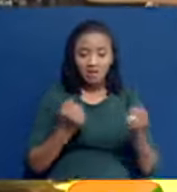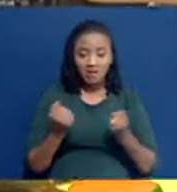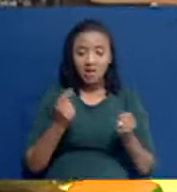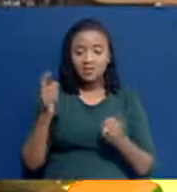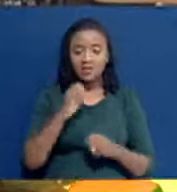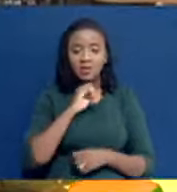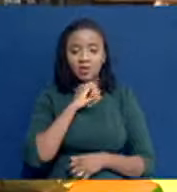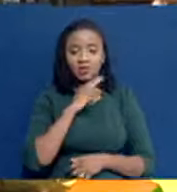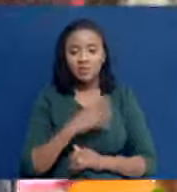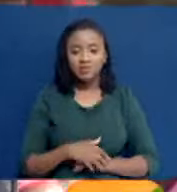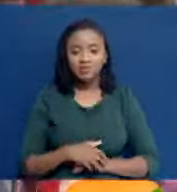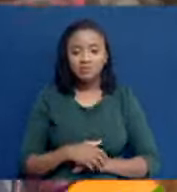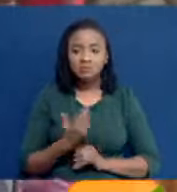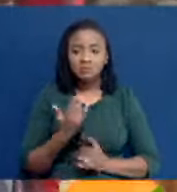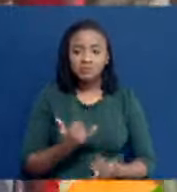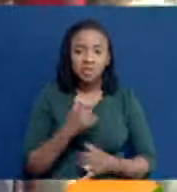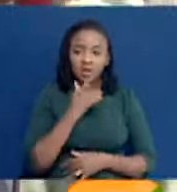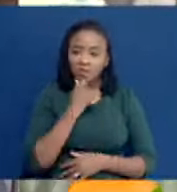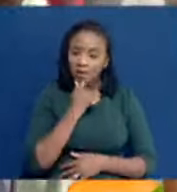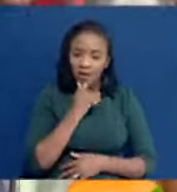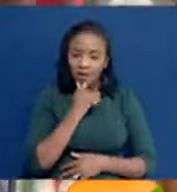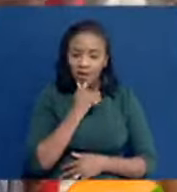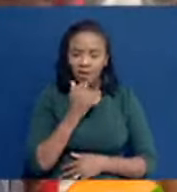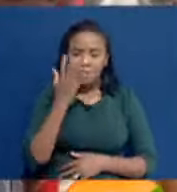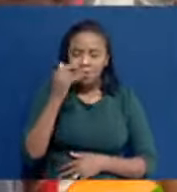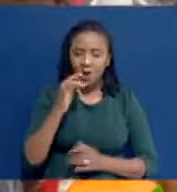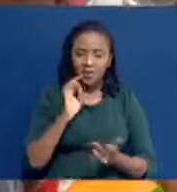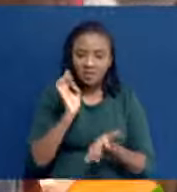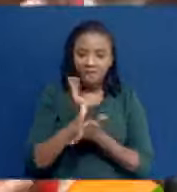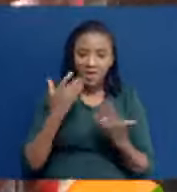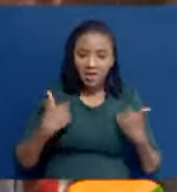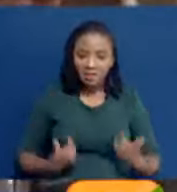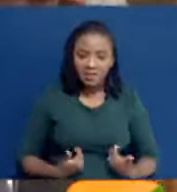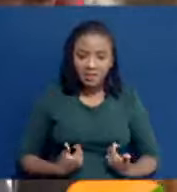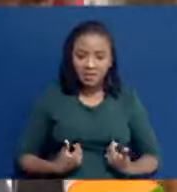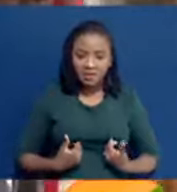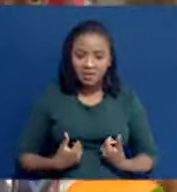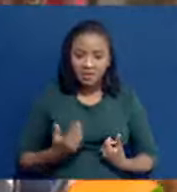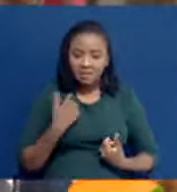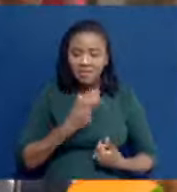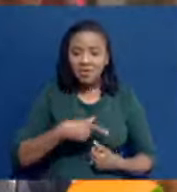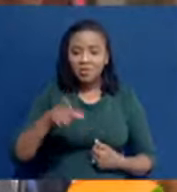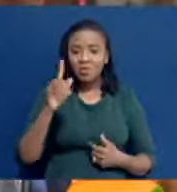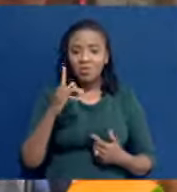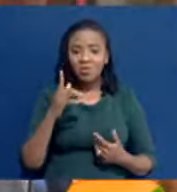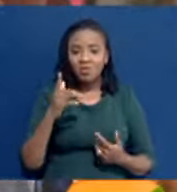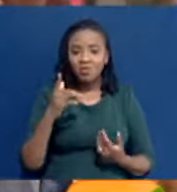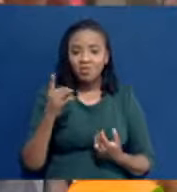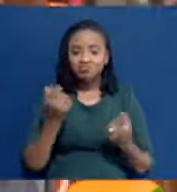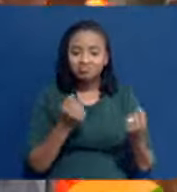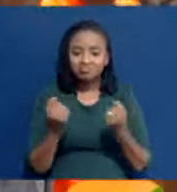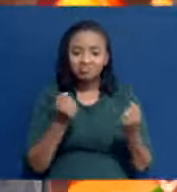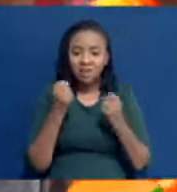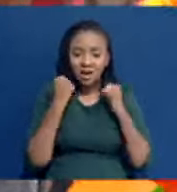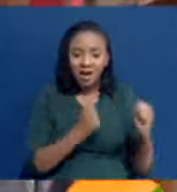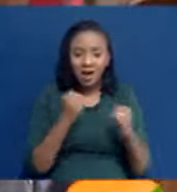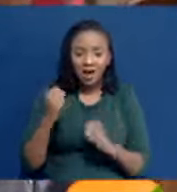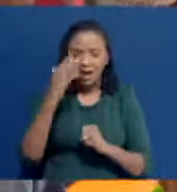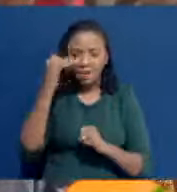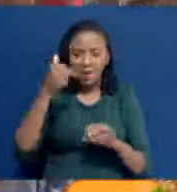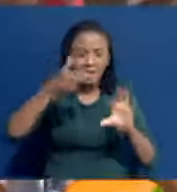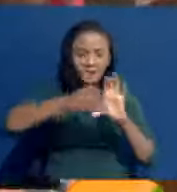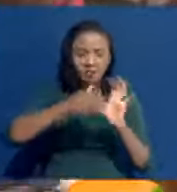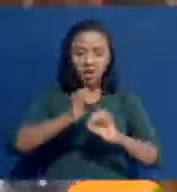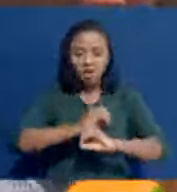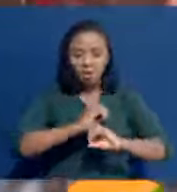Na ninauliza, mbona amenifuta kasi kwa sababu sitaenda kwa barabara tena kwa ajili ya mafuta ya petroli. Na kuomba